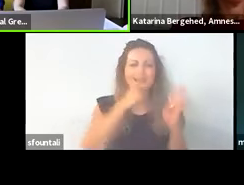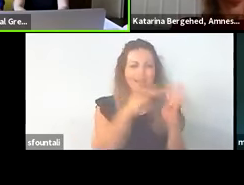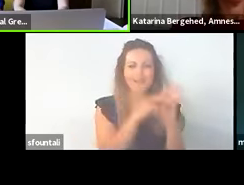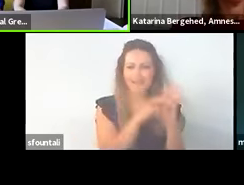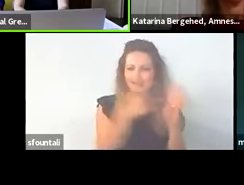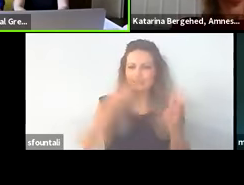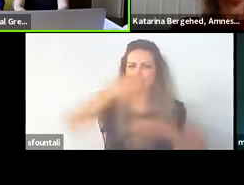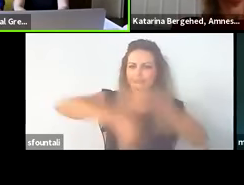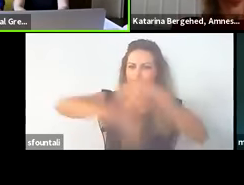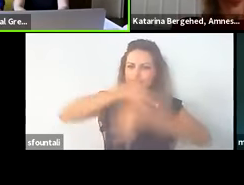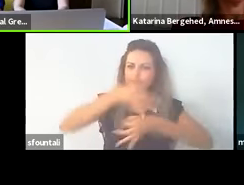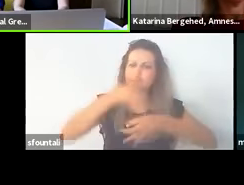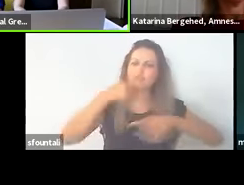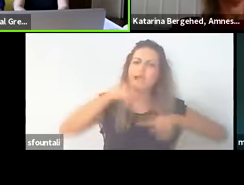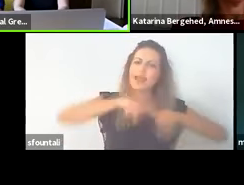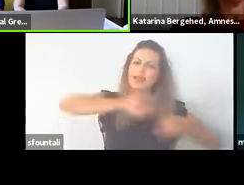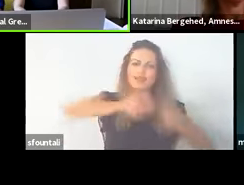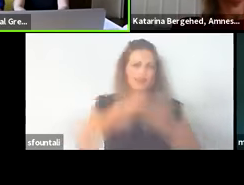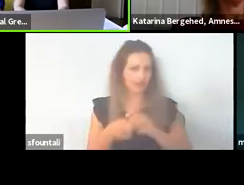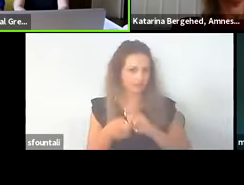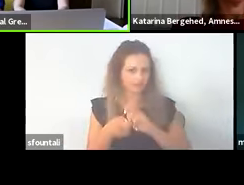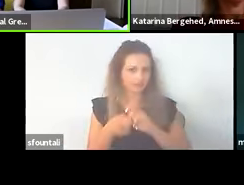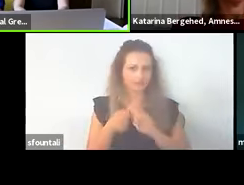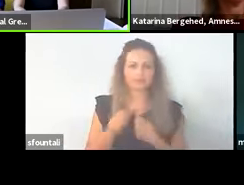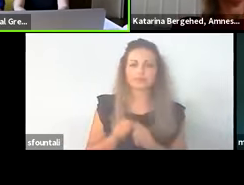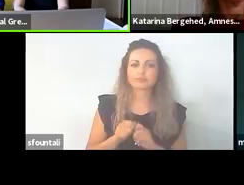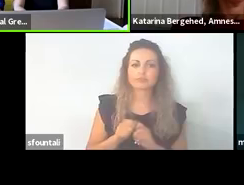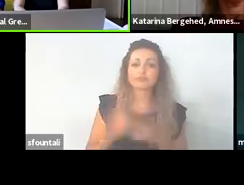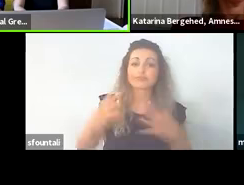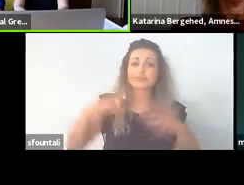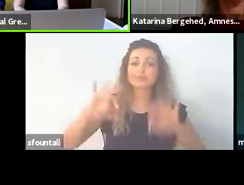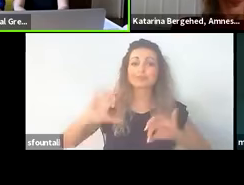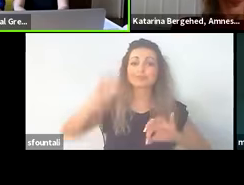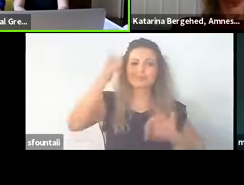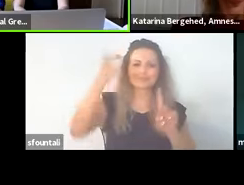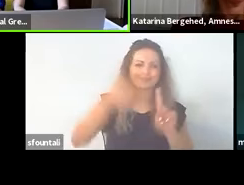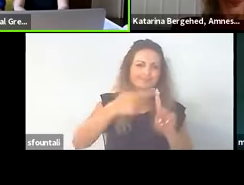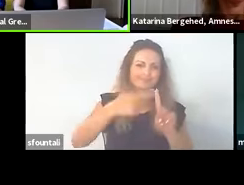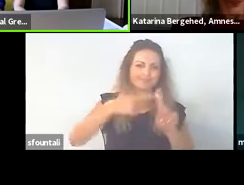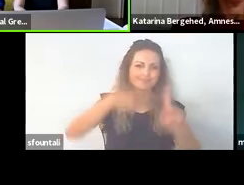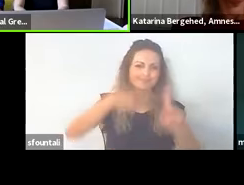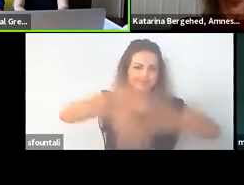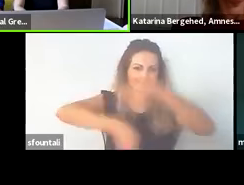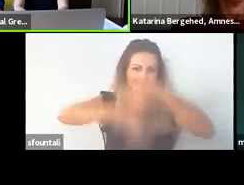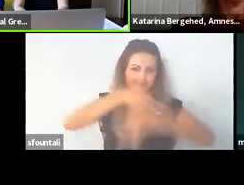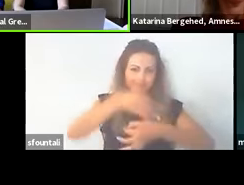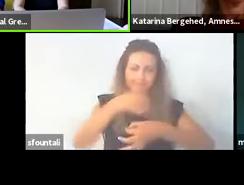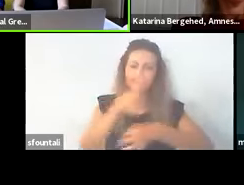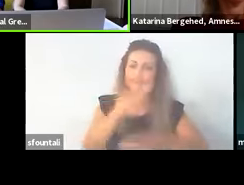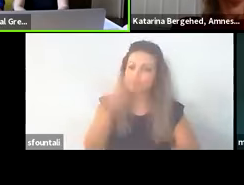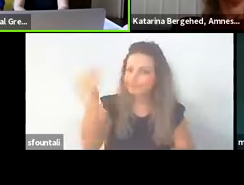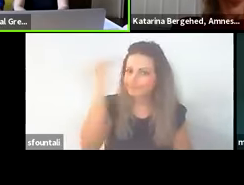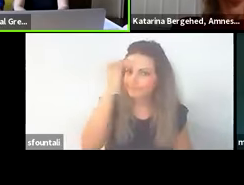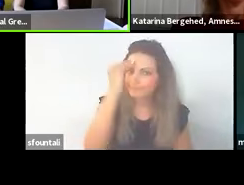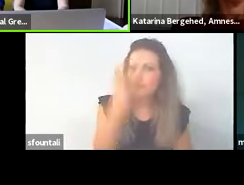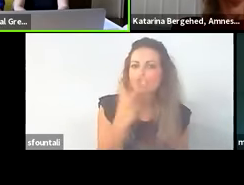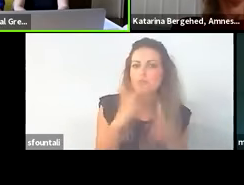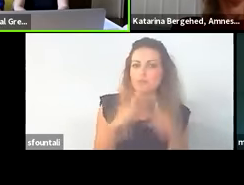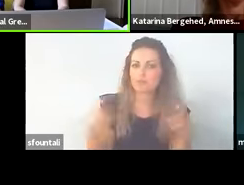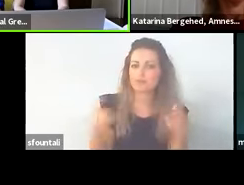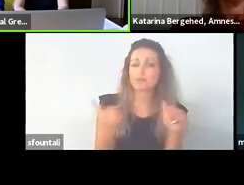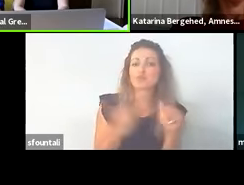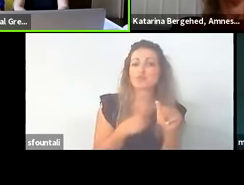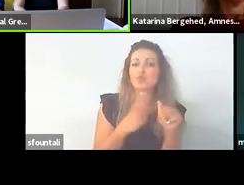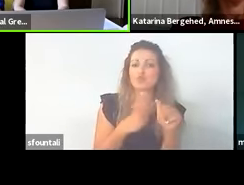ελληνικά. Και πριν δώσω το λόγο στην Ειρήνη, να σας υπενθυμίσω δύο πράγματα. Πρώτον, ότι